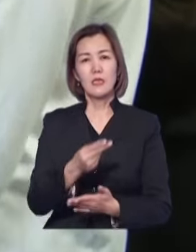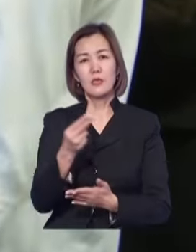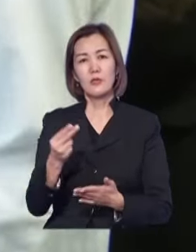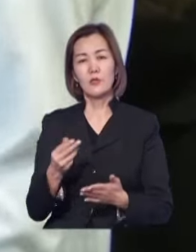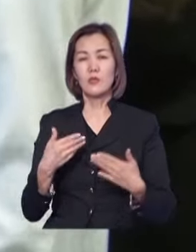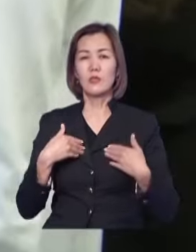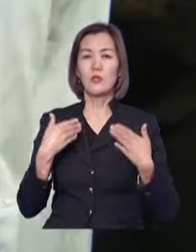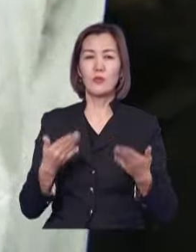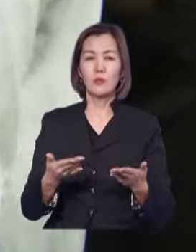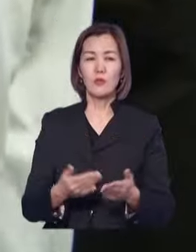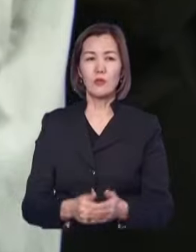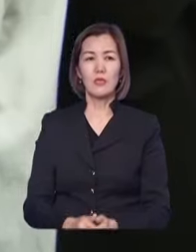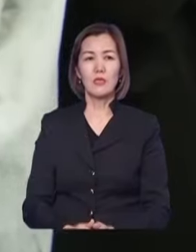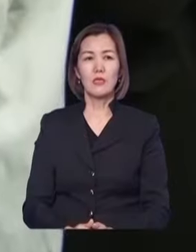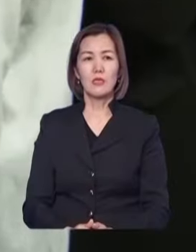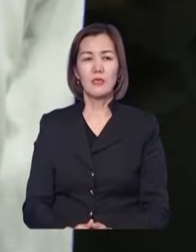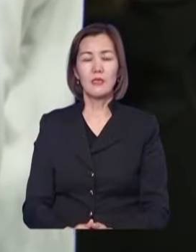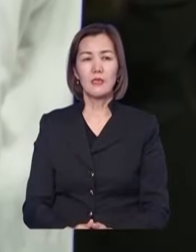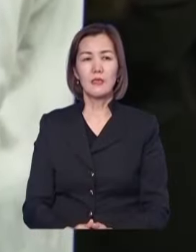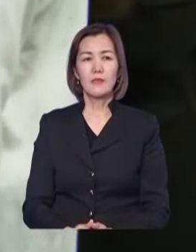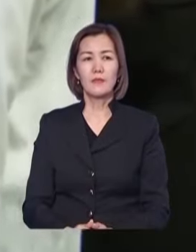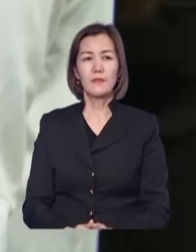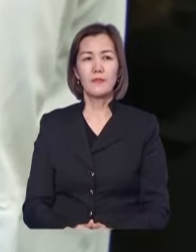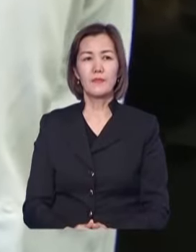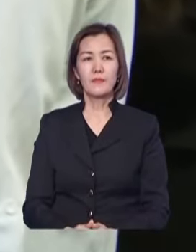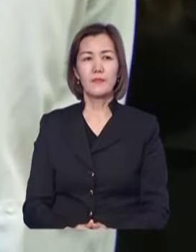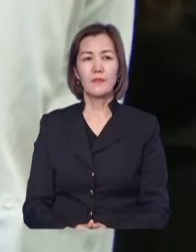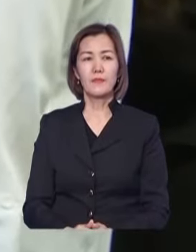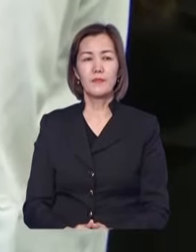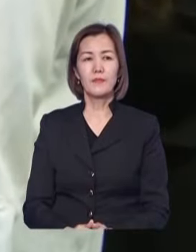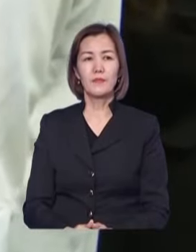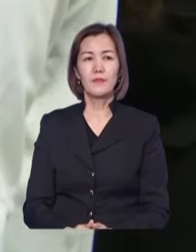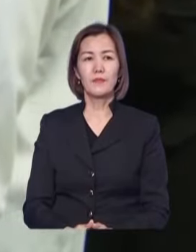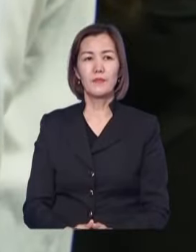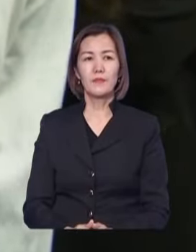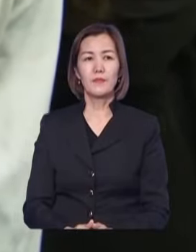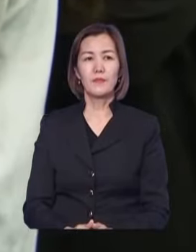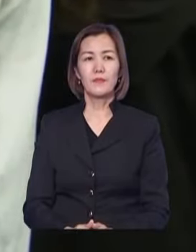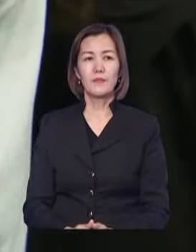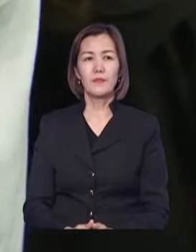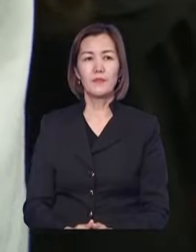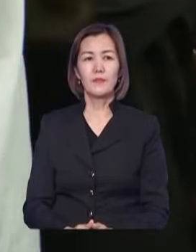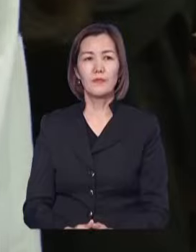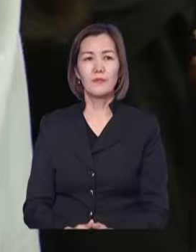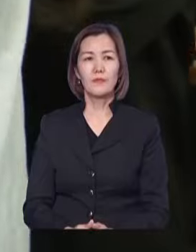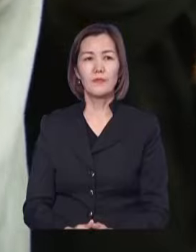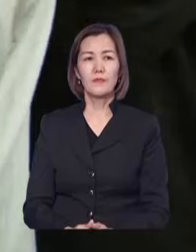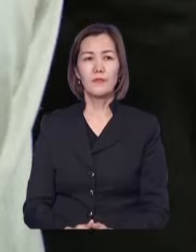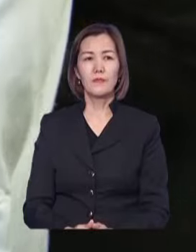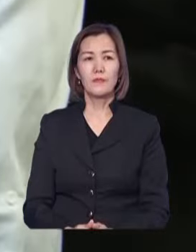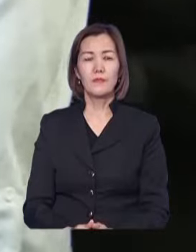салып дайындап. Мен рамкаға салайын. Ага, хорошо. Спасибо.